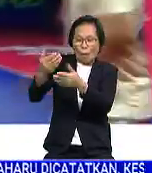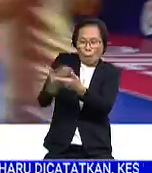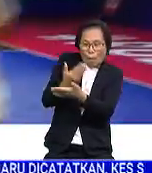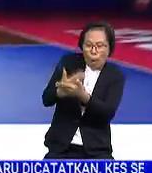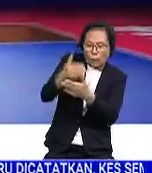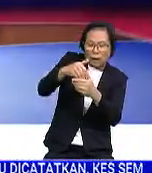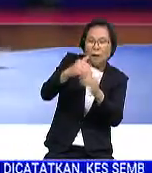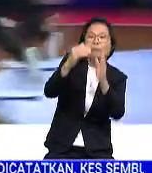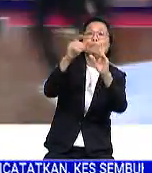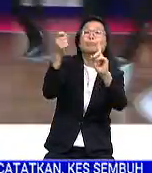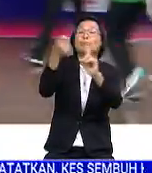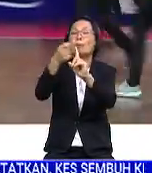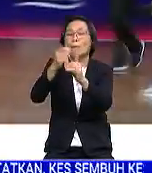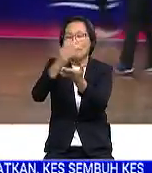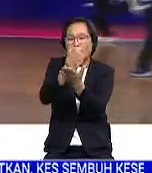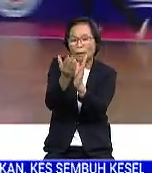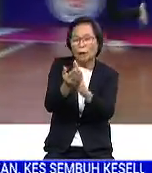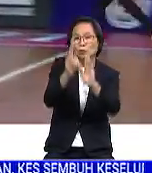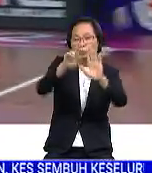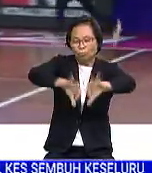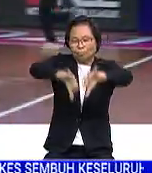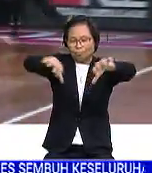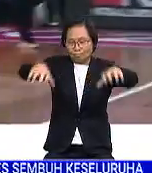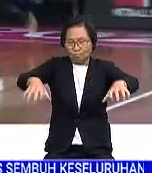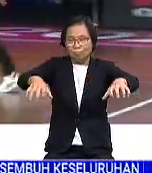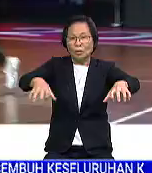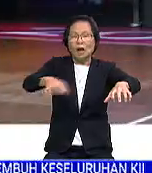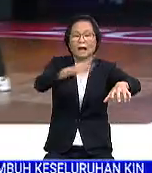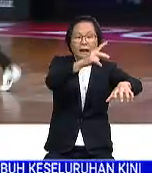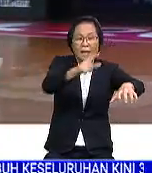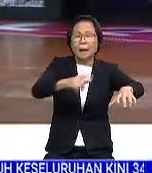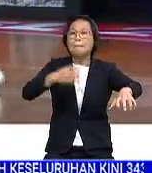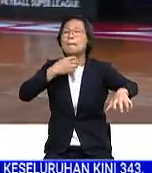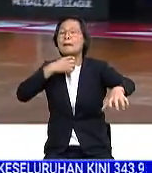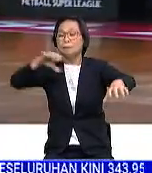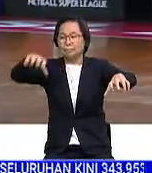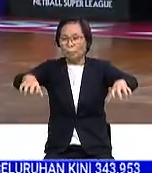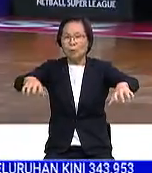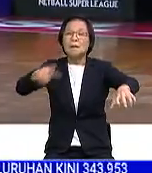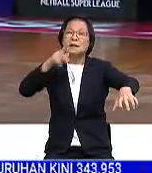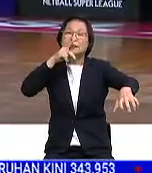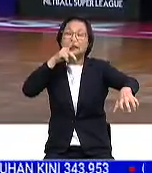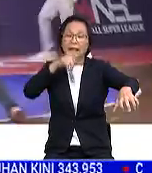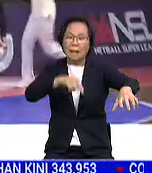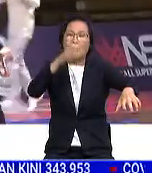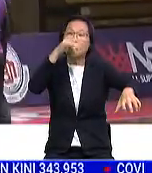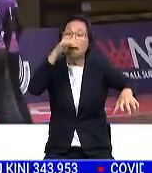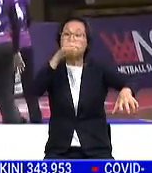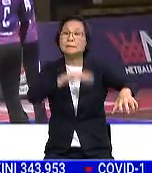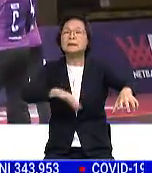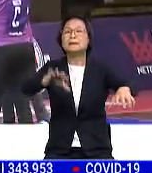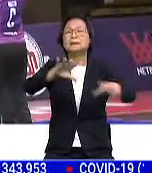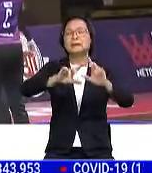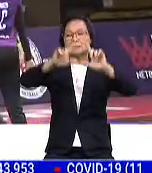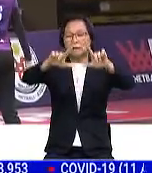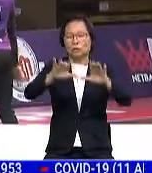itu. Dibahagikan kepada dua kumpulan, KLY Cats, Perak Phoenix, Kedah Sunshine dan Melaka Mystic